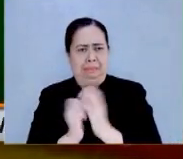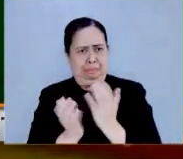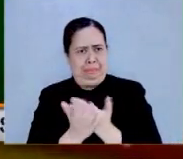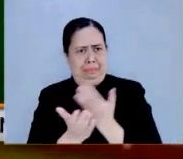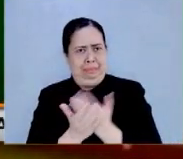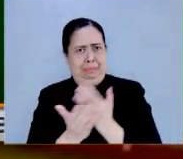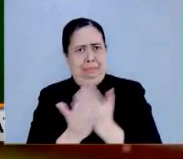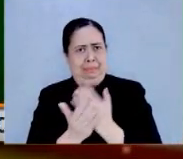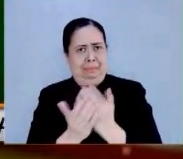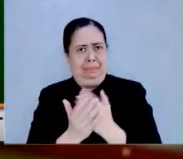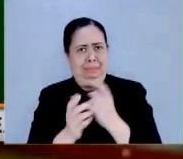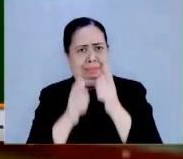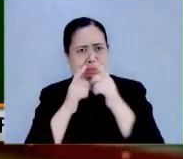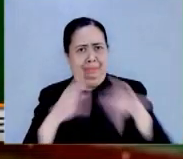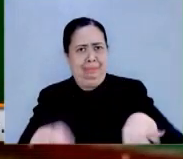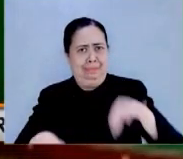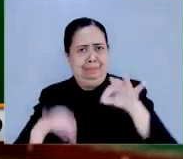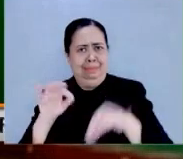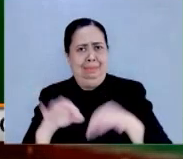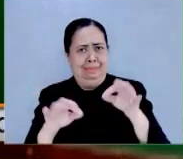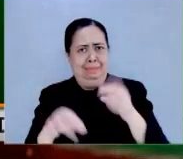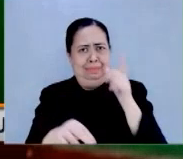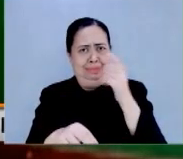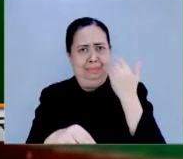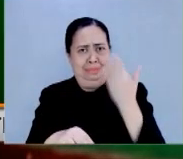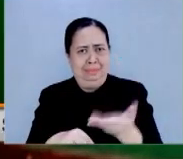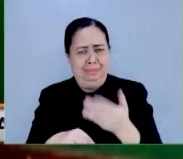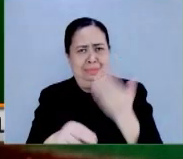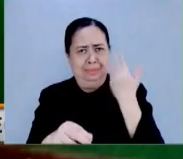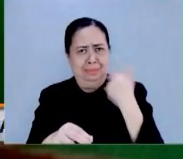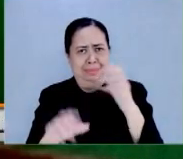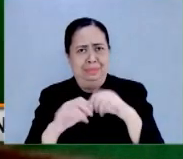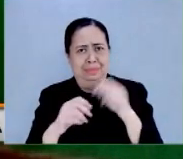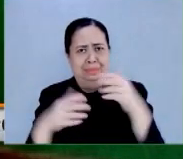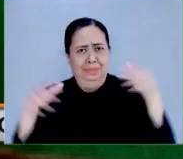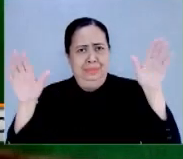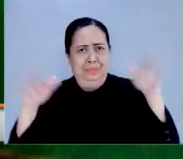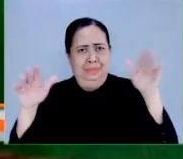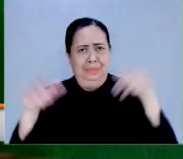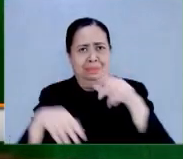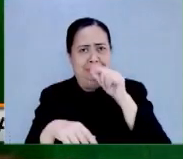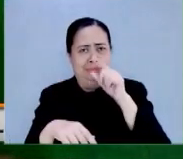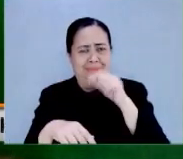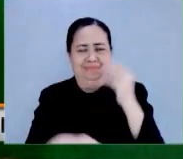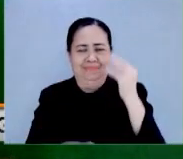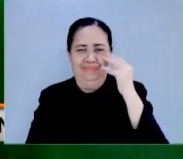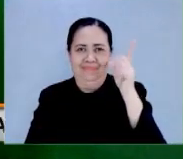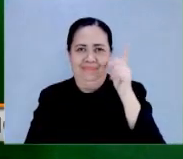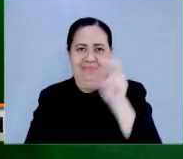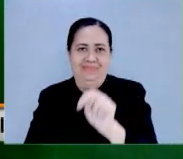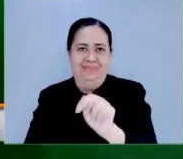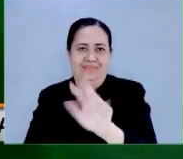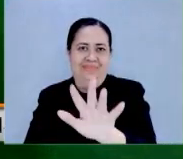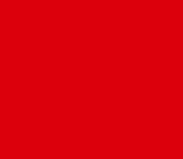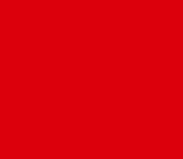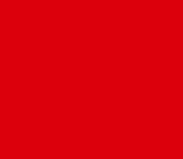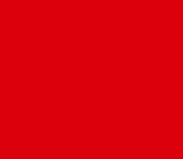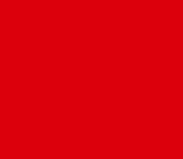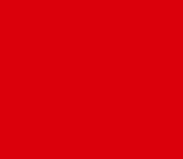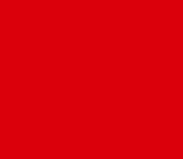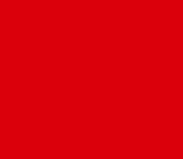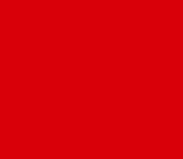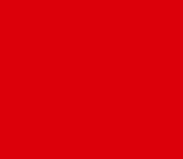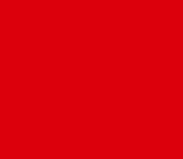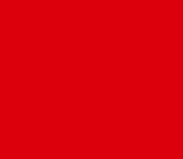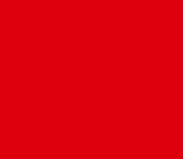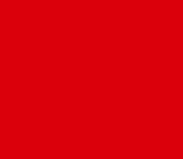itong pinag-ambaga ng mga estudyante. Kulang na lang kalapate. Mark Logan, News 5.